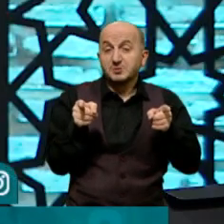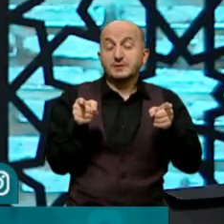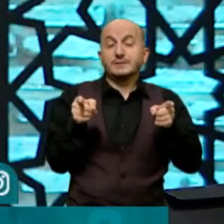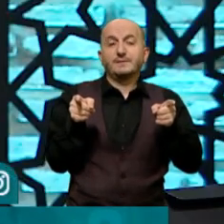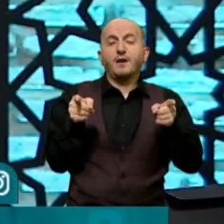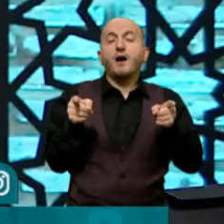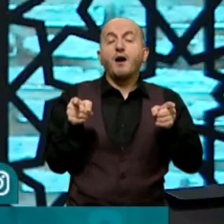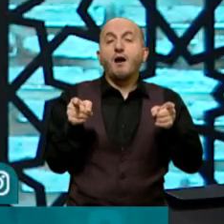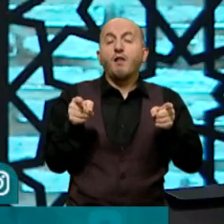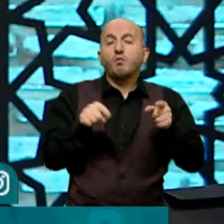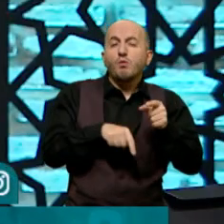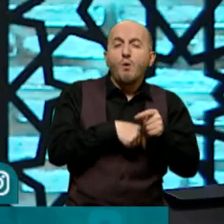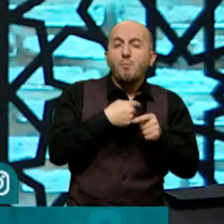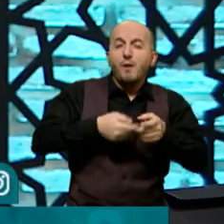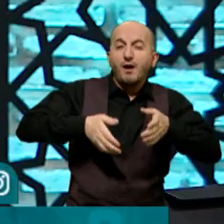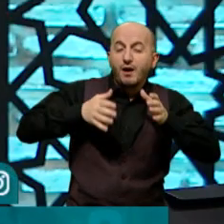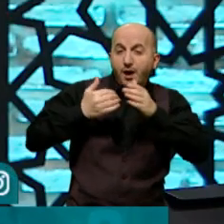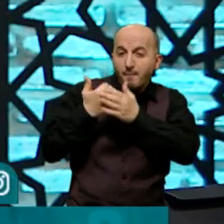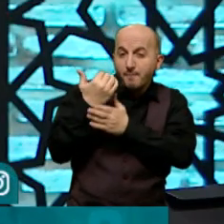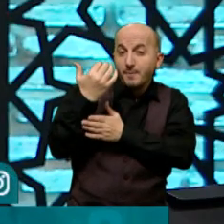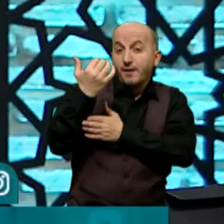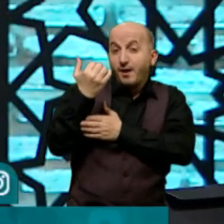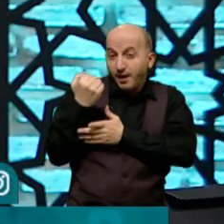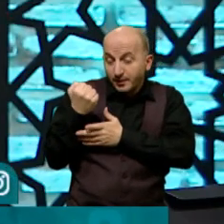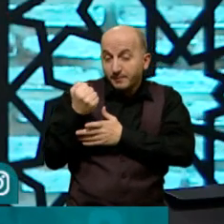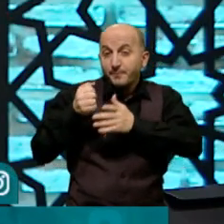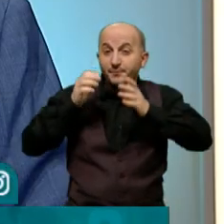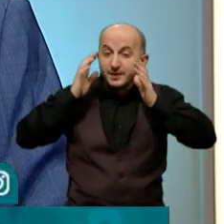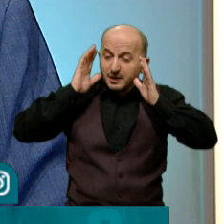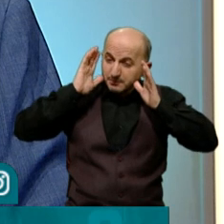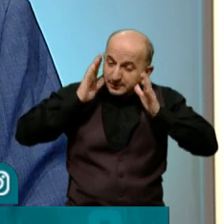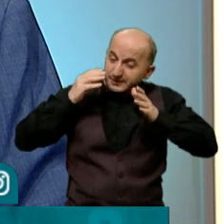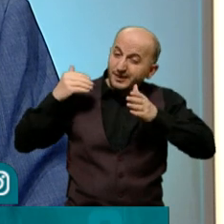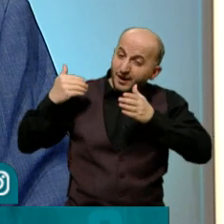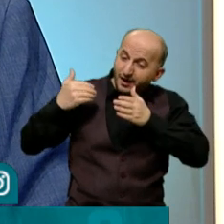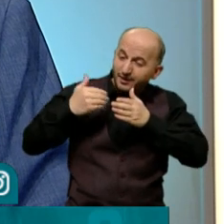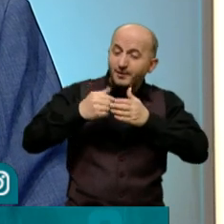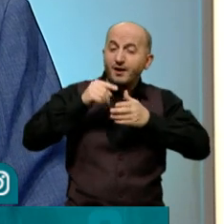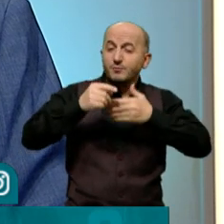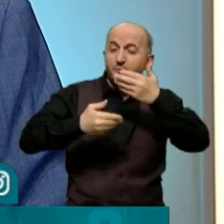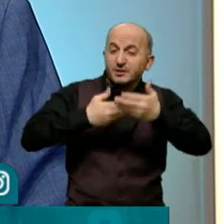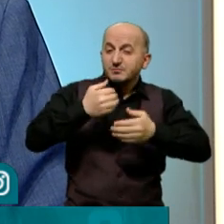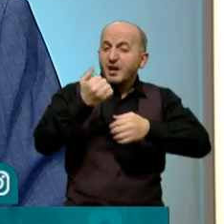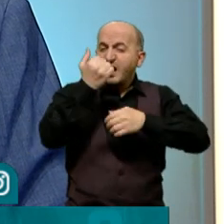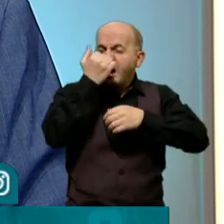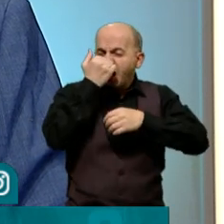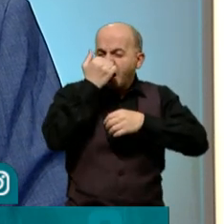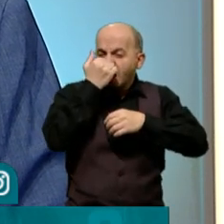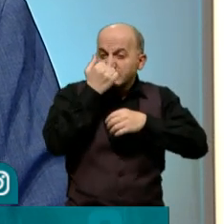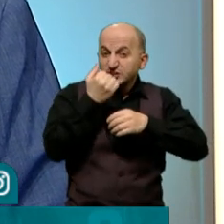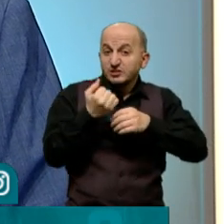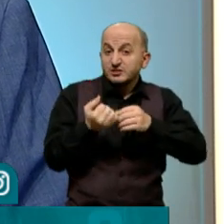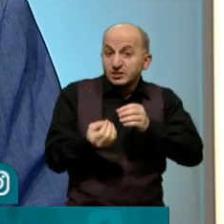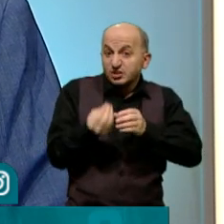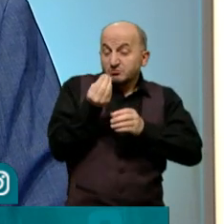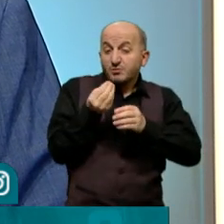bir namaz vakti içerisinde normal abdestini alıp namazını kılacak kadar bu bahsettiği kanama özründen